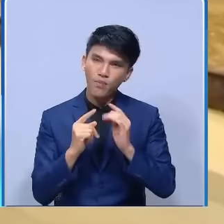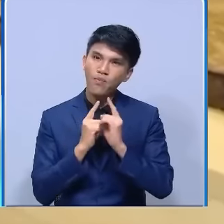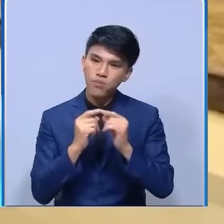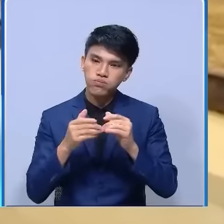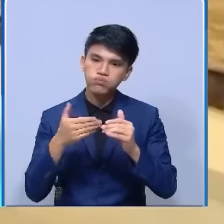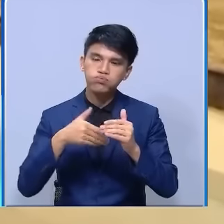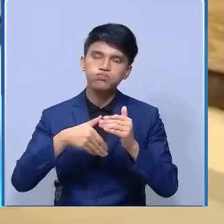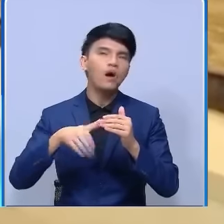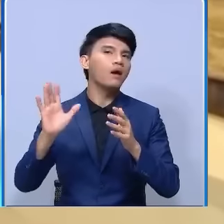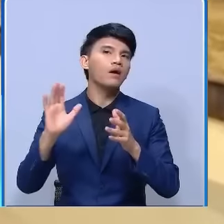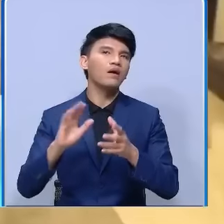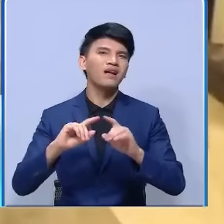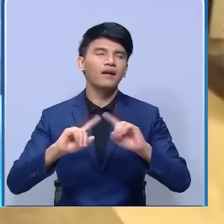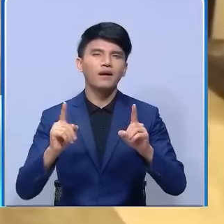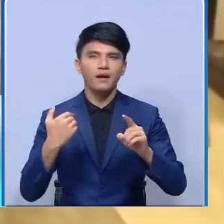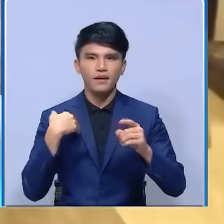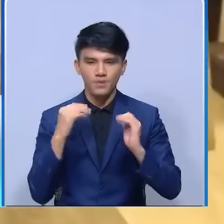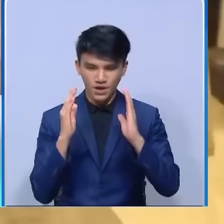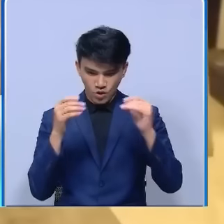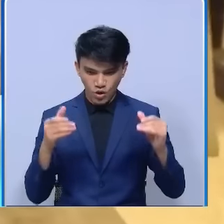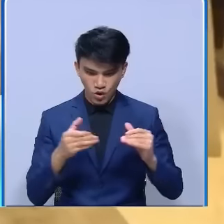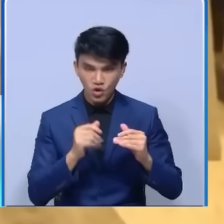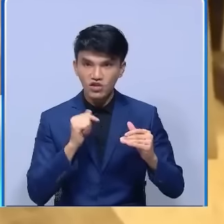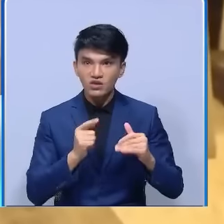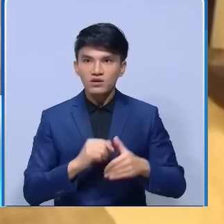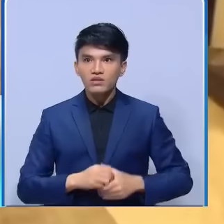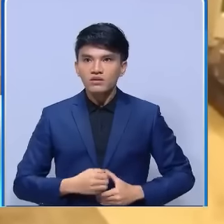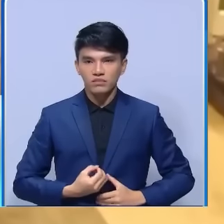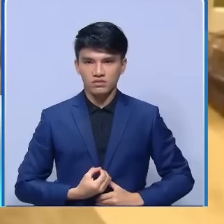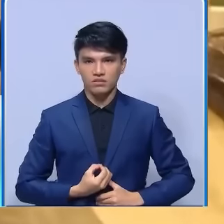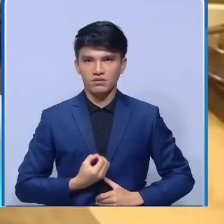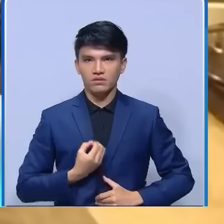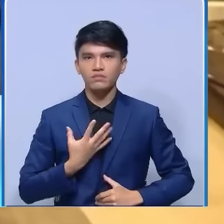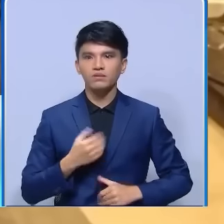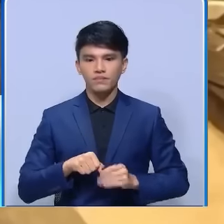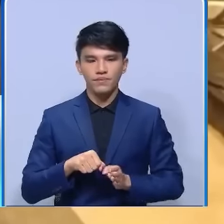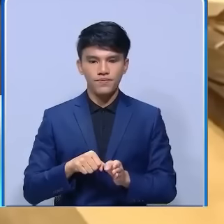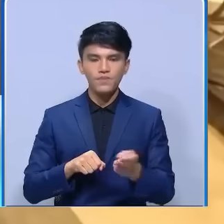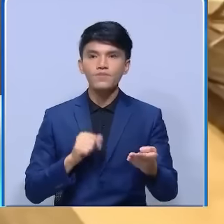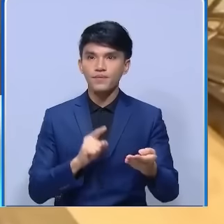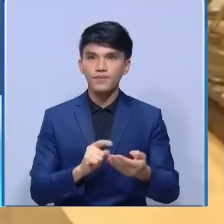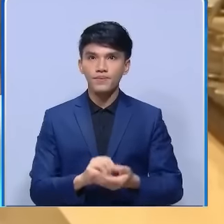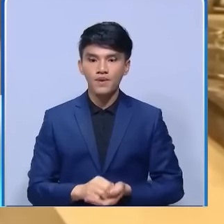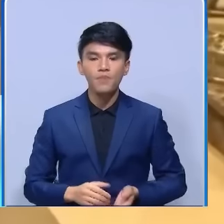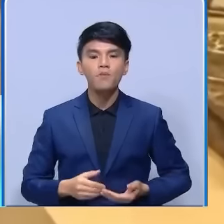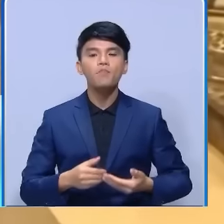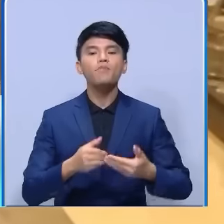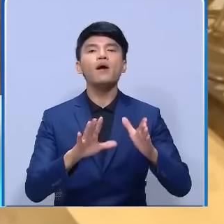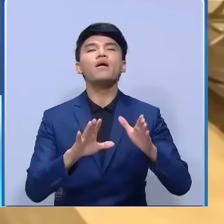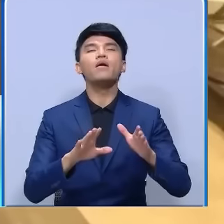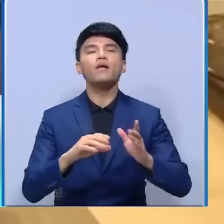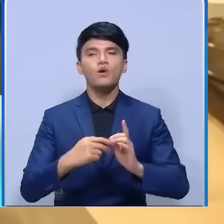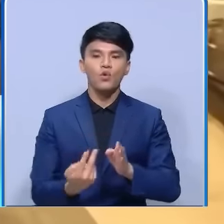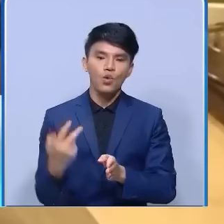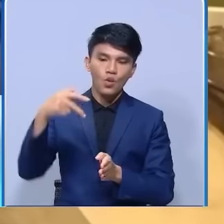แตกกระเจิงไปแต่มีหนึ่งในกลุ่มผู้ก่อเหตุตกใจค่ะขี่มอเตอร์ไซค์ล้มทีนี้ทิ้งรถเลยขึ้นไปซ้อนมอเตอร์